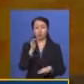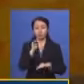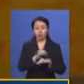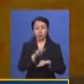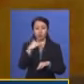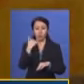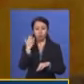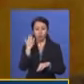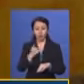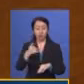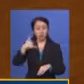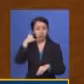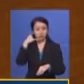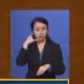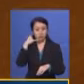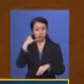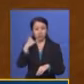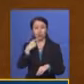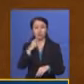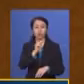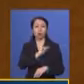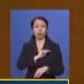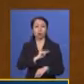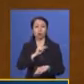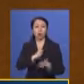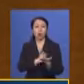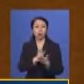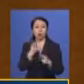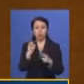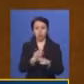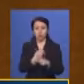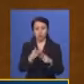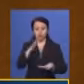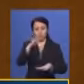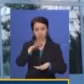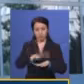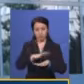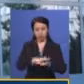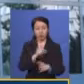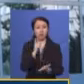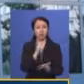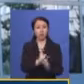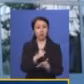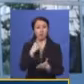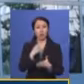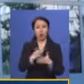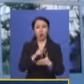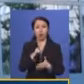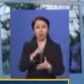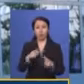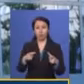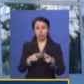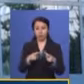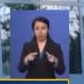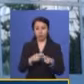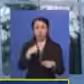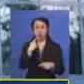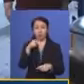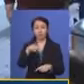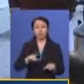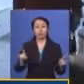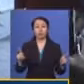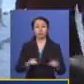когда злоумышленники звонят и представляются работниками службы безопасности банка, требуя назвать коды банковских карт, аргументируя это тем,